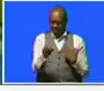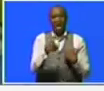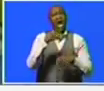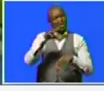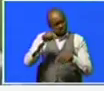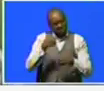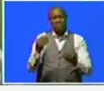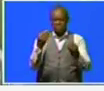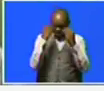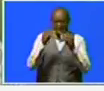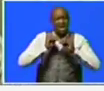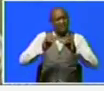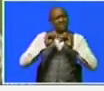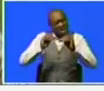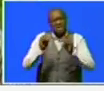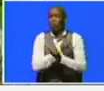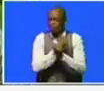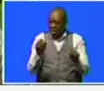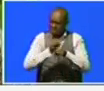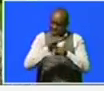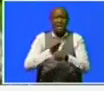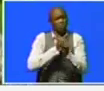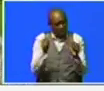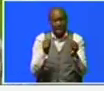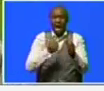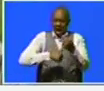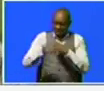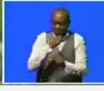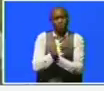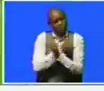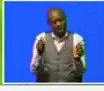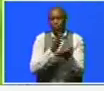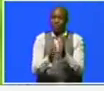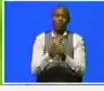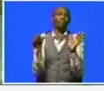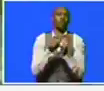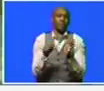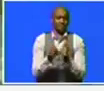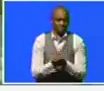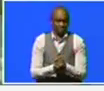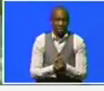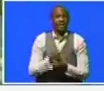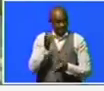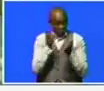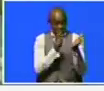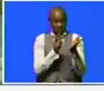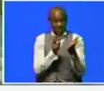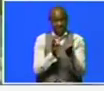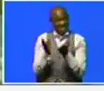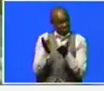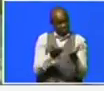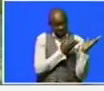wamepokea mafunzo vyema kuhakikisha kuwa shughuli hiyo inafanyika bila matatizo yoyote. Vile mnavyoona sasa hivi